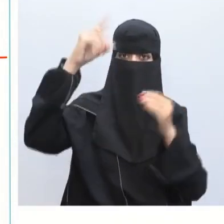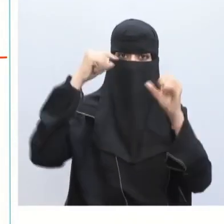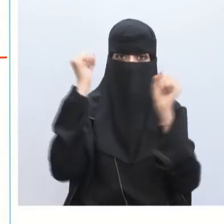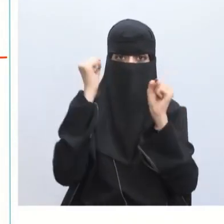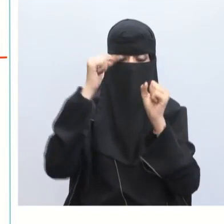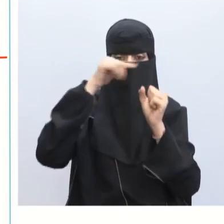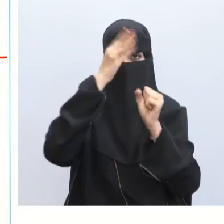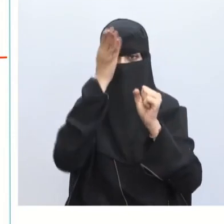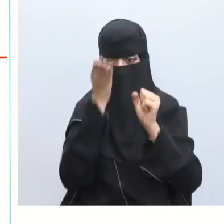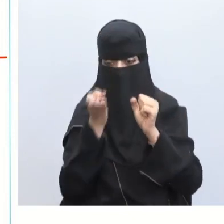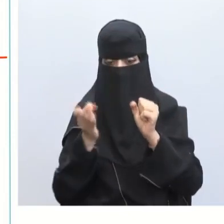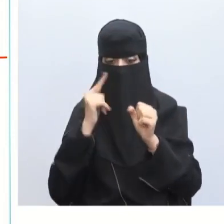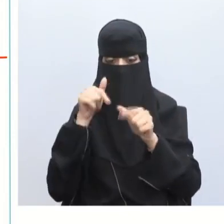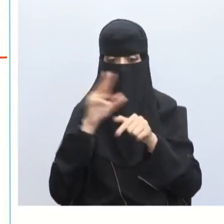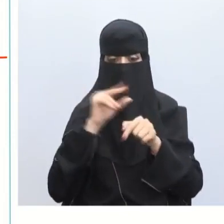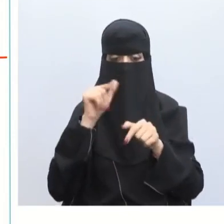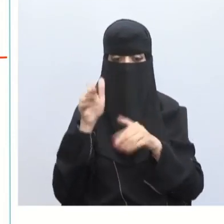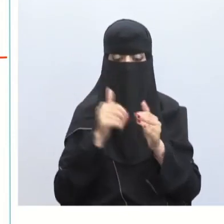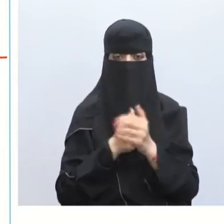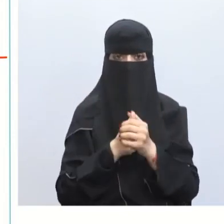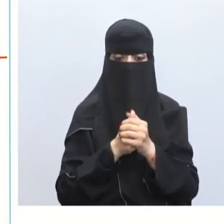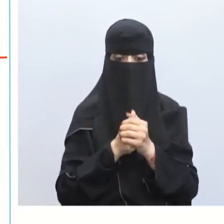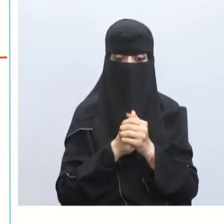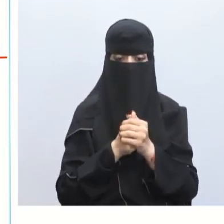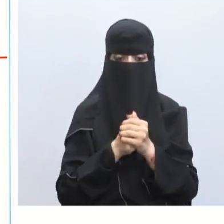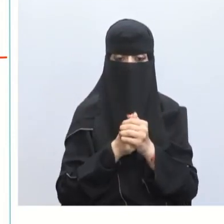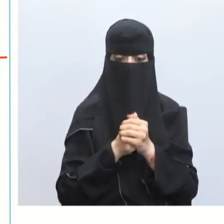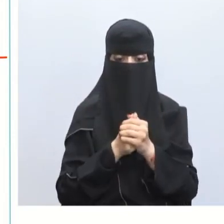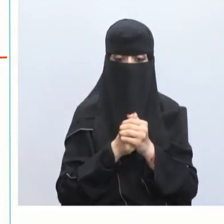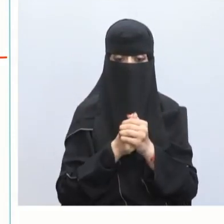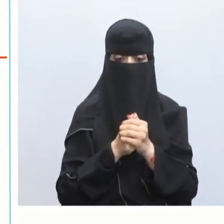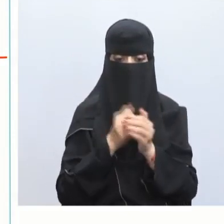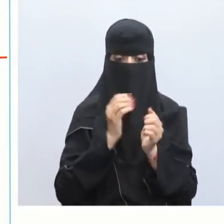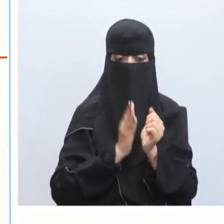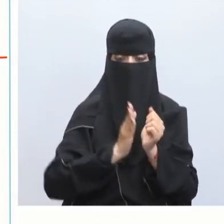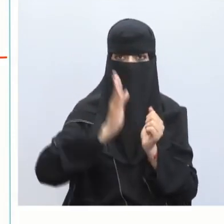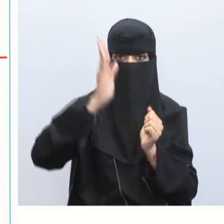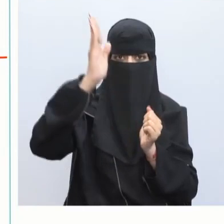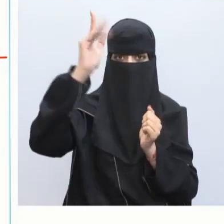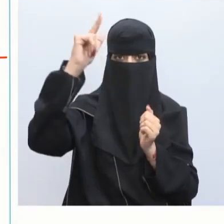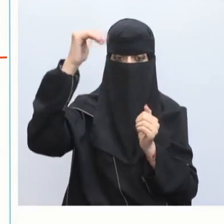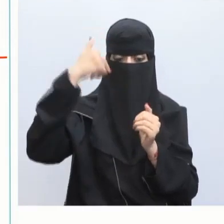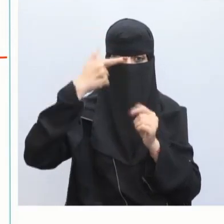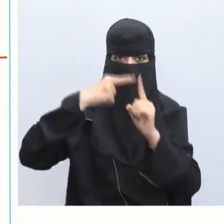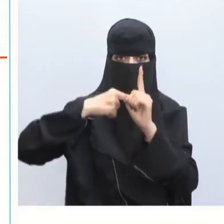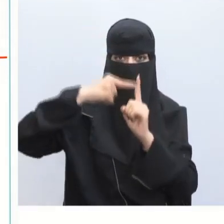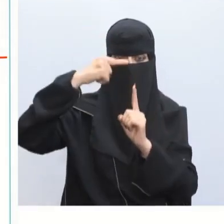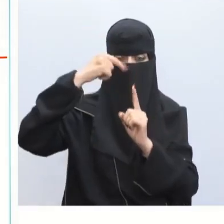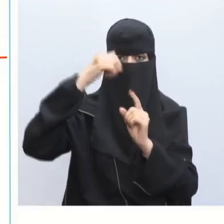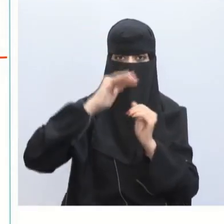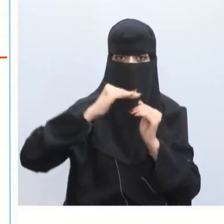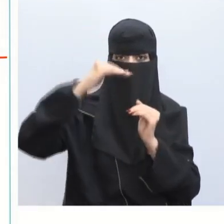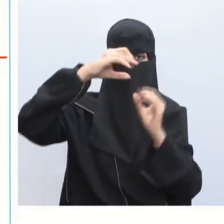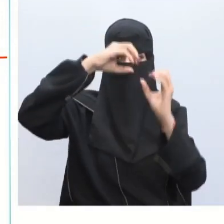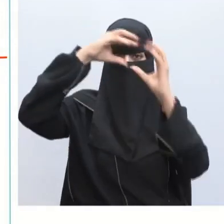الرياح رطبه وعندما تكون الرياح صاعده فانها تقوم برفع السحب